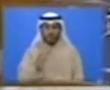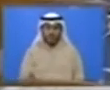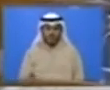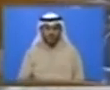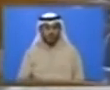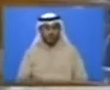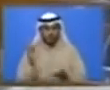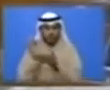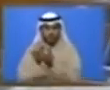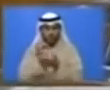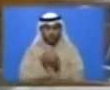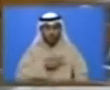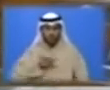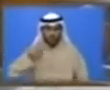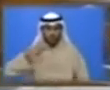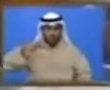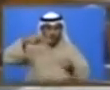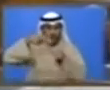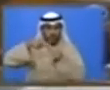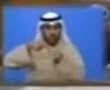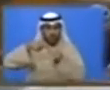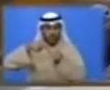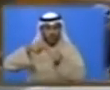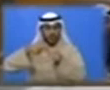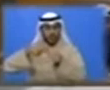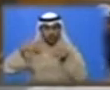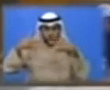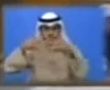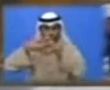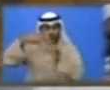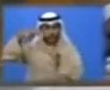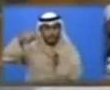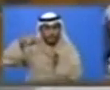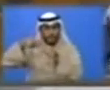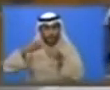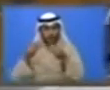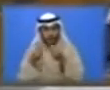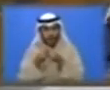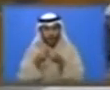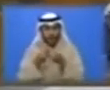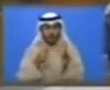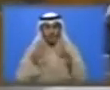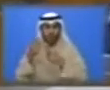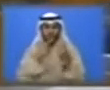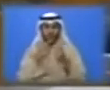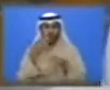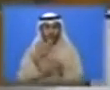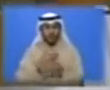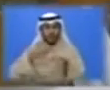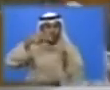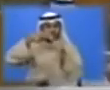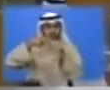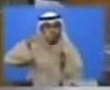من المسؤولين في وزارة النفط ومؤسسة البترول الكويتية إلى الأسباب التي أدت إلى تراجع